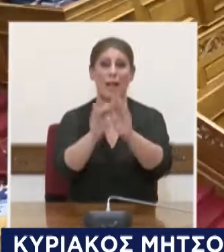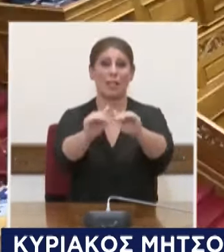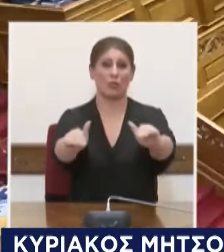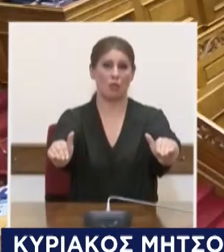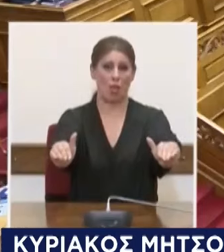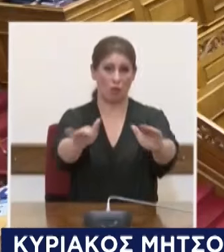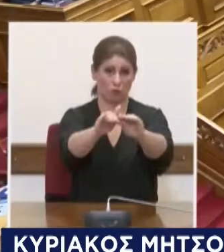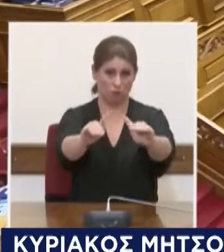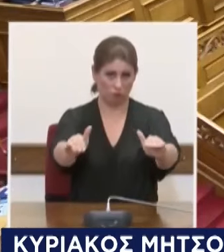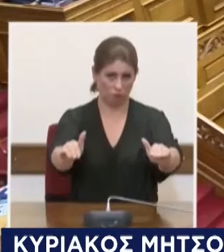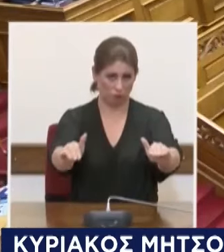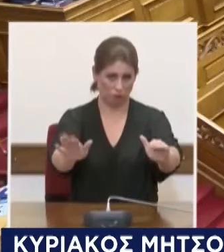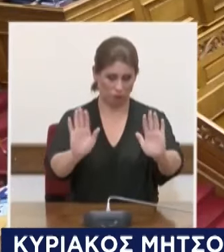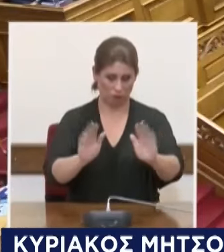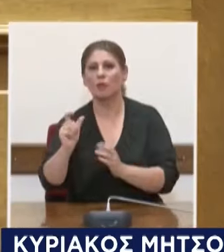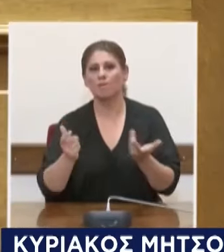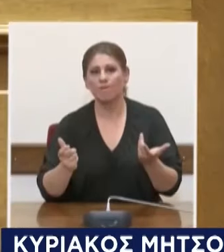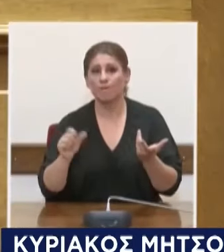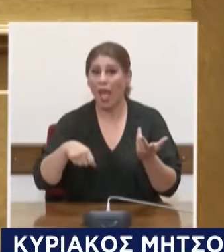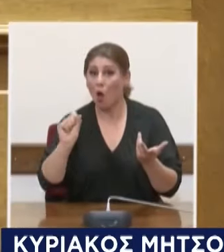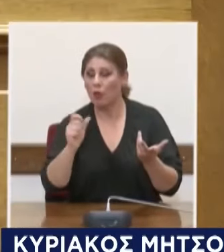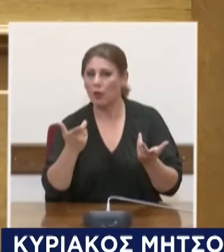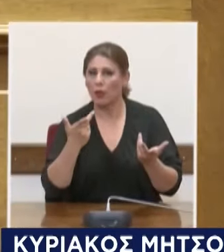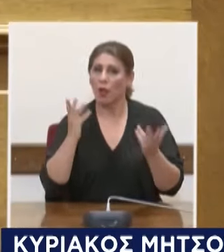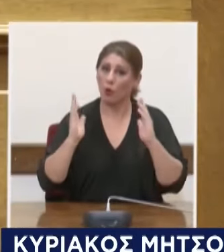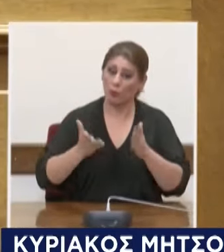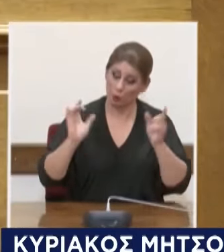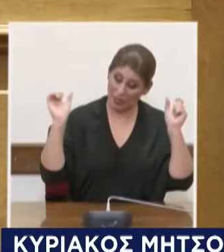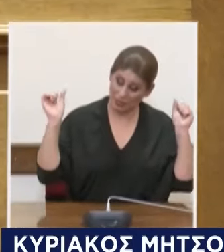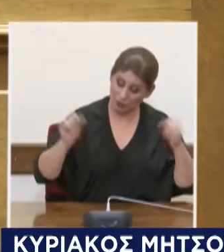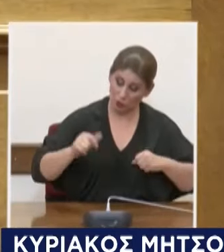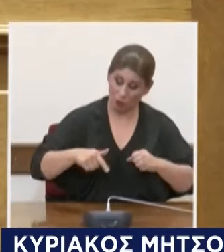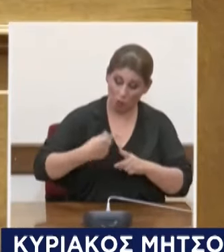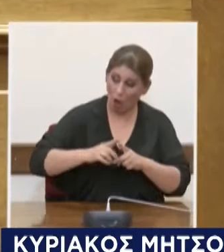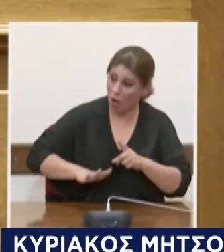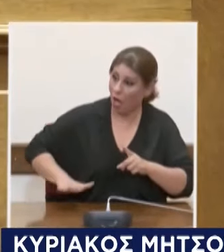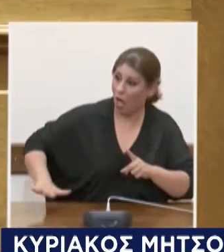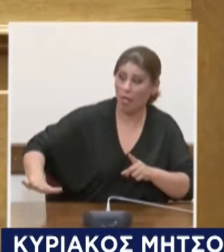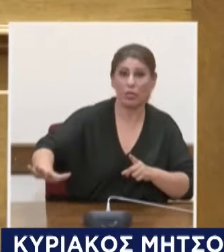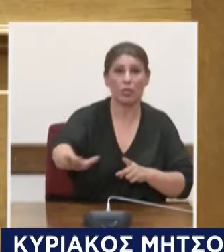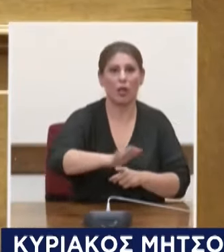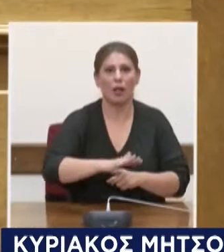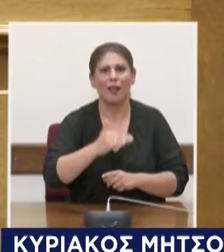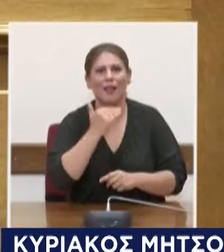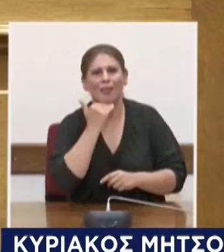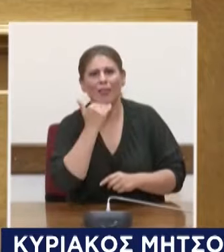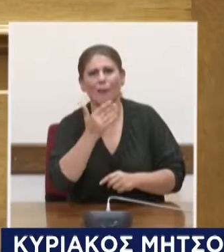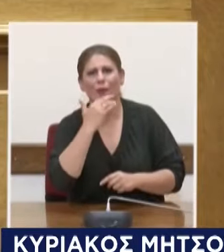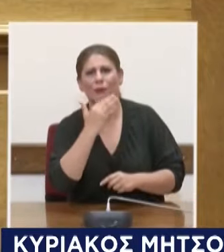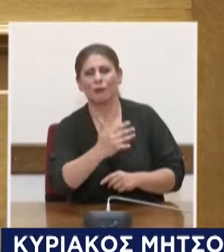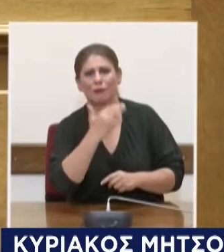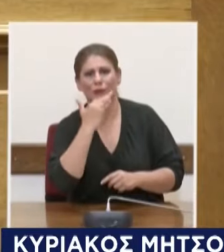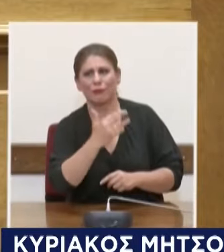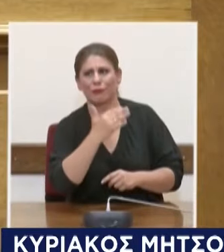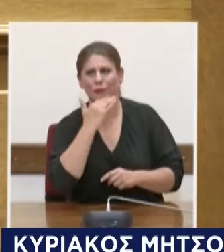επιστροφή. Μπορούμε επιτέλους να συμφωνήσουμε σε αυτή τη χώρα ότι δεν μπορούμε να τάζουμε ανέξοδα λαγούς